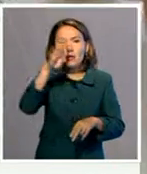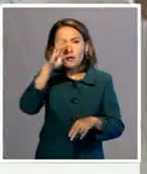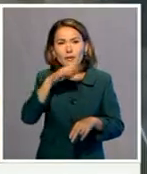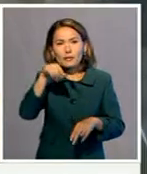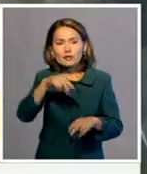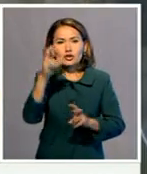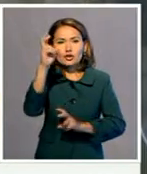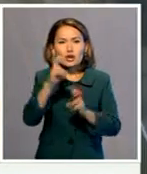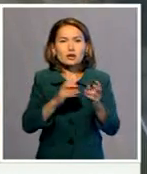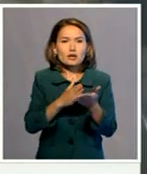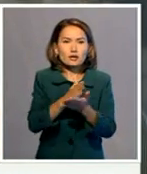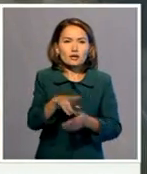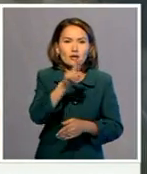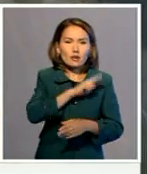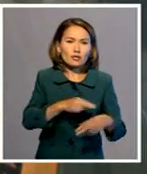істепті.